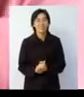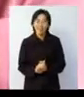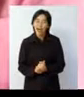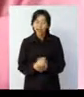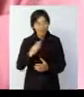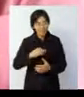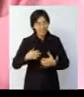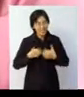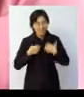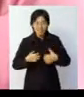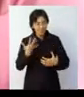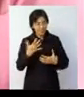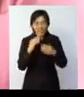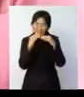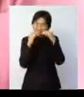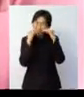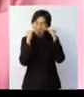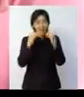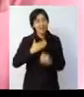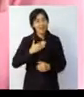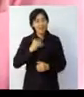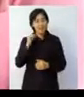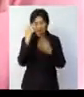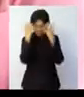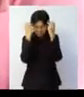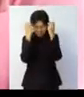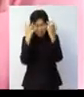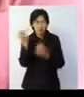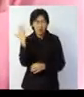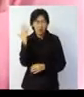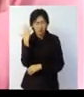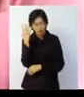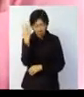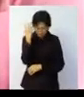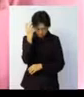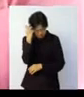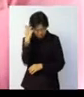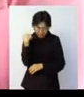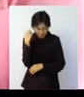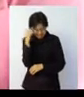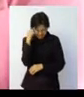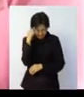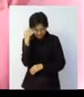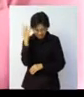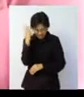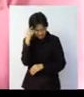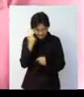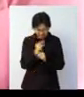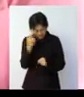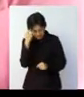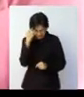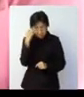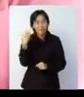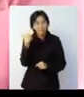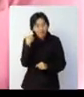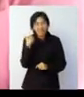อารมณ์ก็ดีจำใสแม่ก็ไม่เครียดเมื่อก่อนนี่โอ้เครียดแบบหา